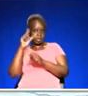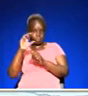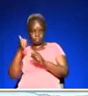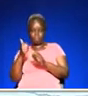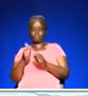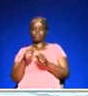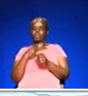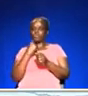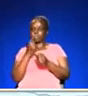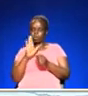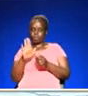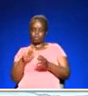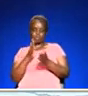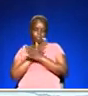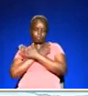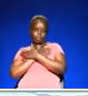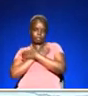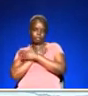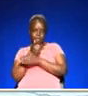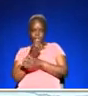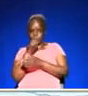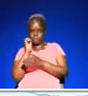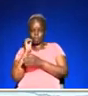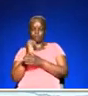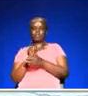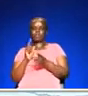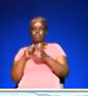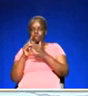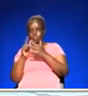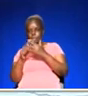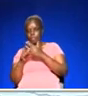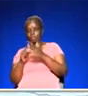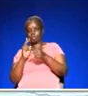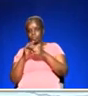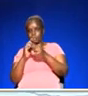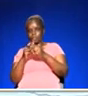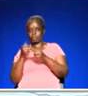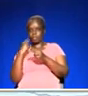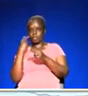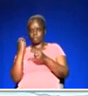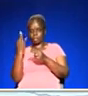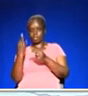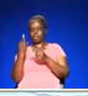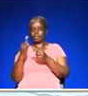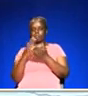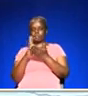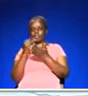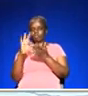unaweza kumwambia mwenzako hapo nyumbani, hebu utaje vipashio vinne vya lugha. Atakwambia kwanza sauti, kwa